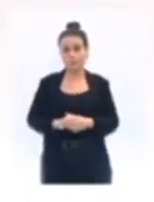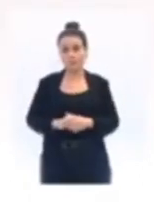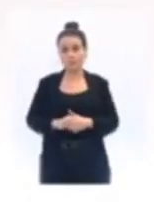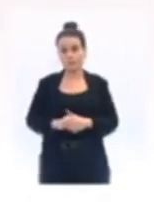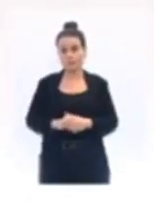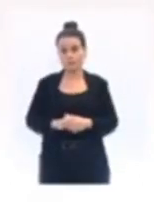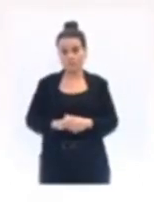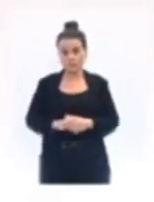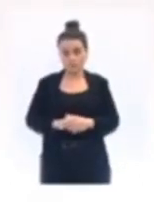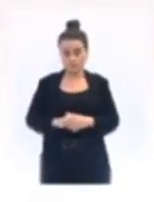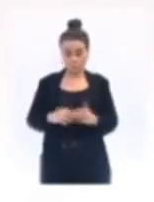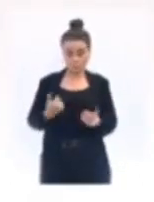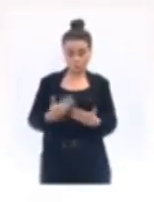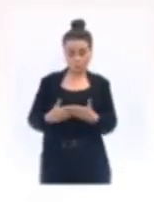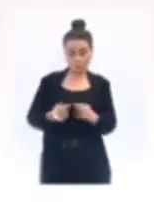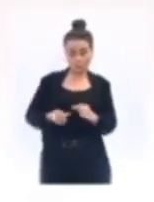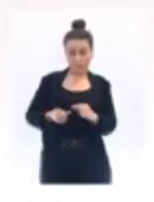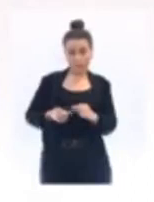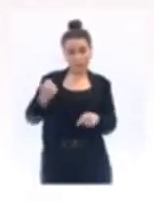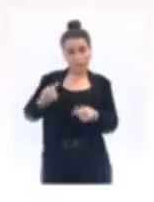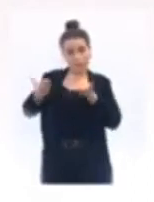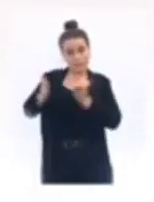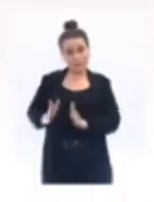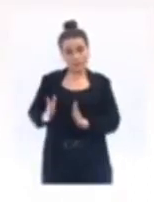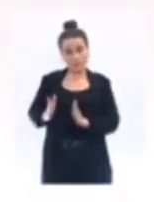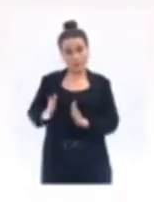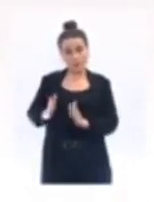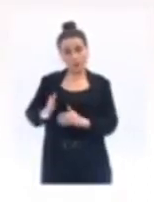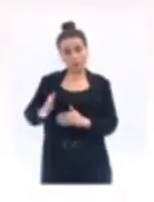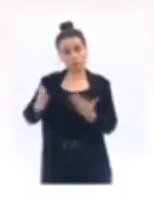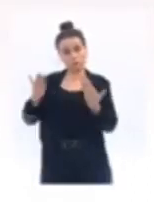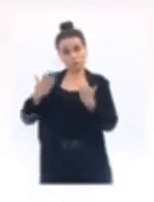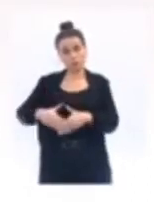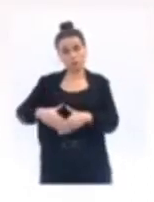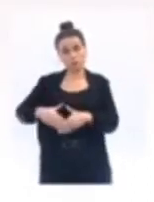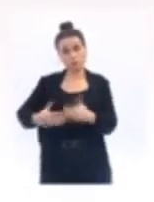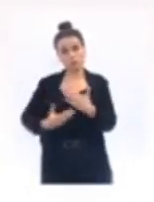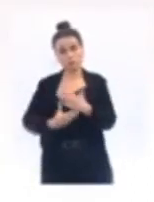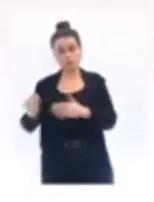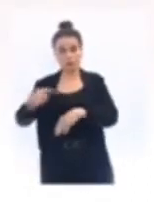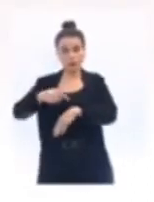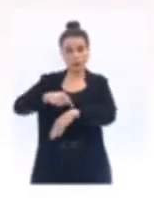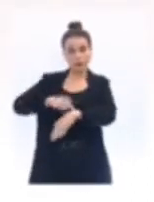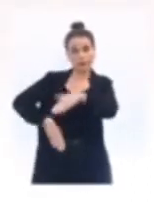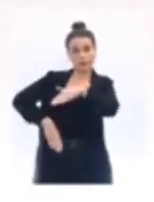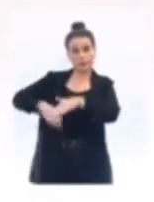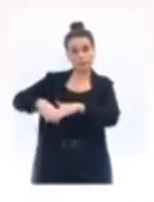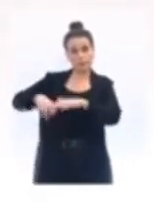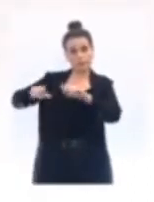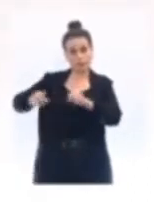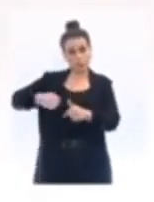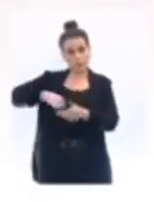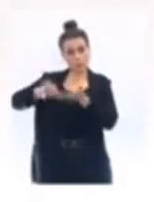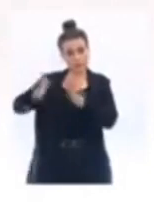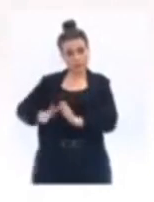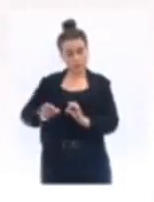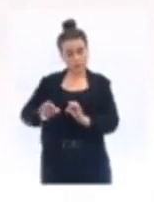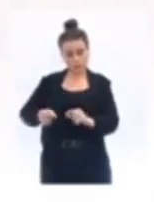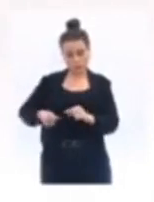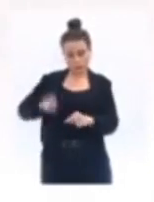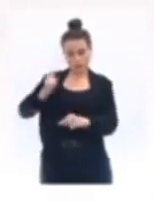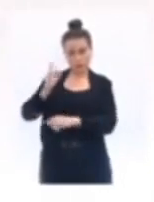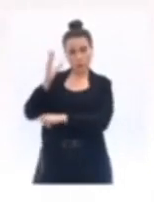ministre. Je n'ai pas grand-chose à ajouter, monsieur le Premier ministre, aux réponses que vous avez apportées. Il y a une